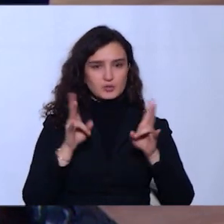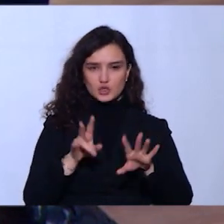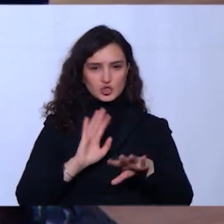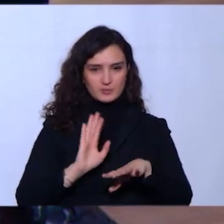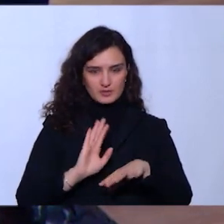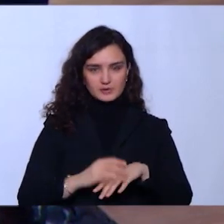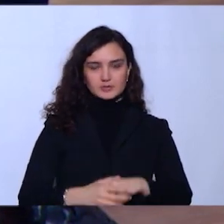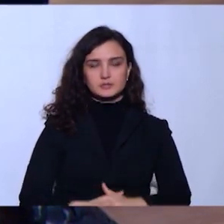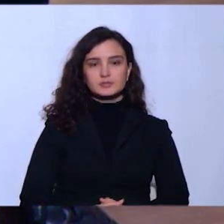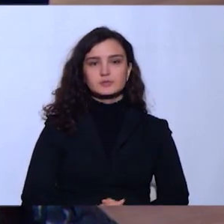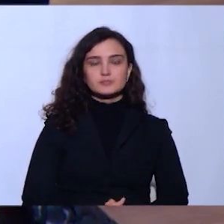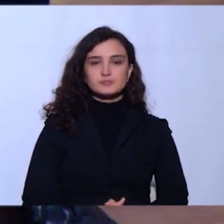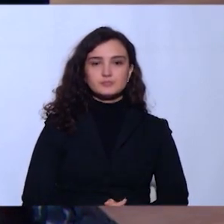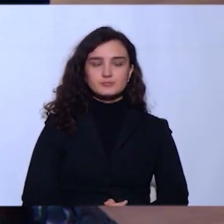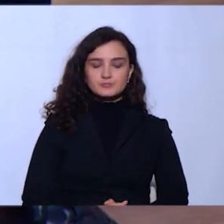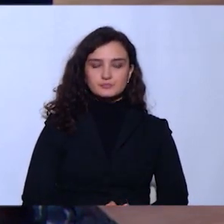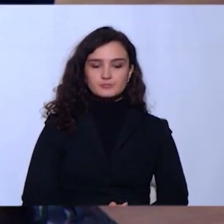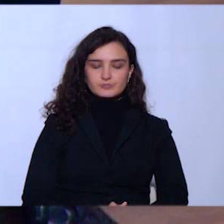მრჩება.